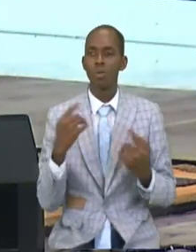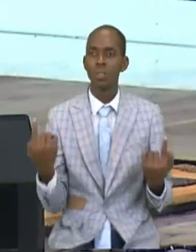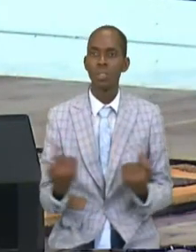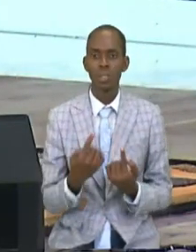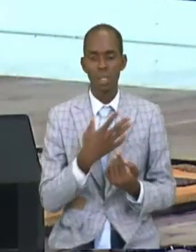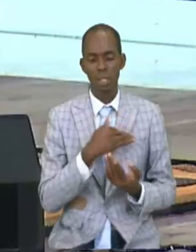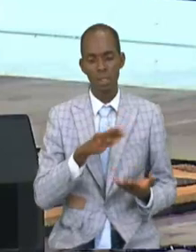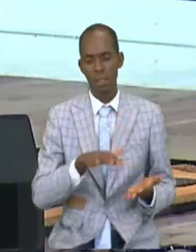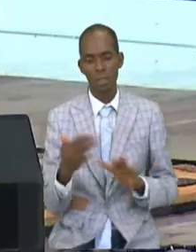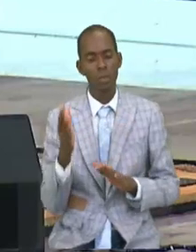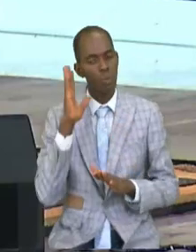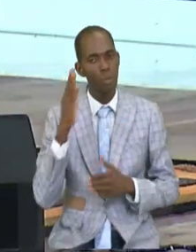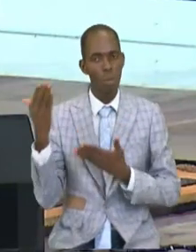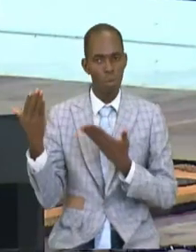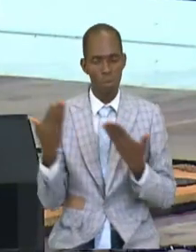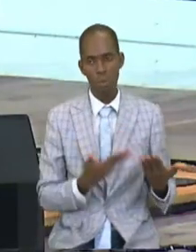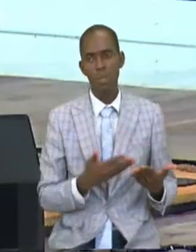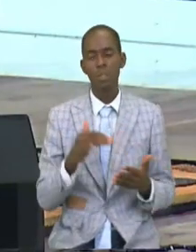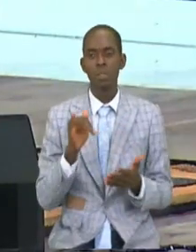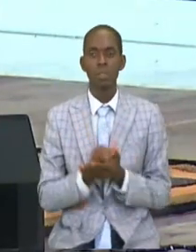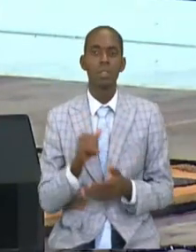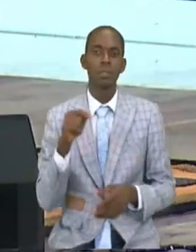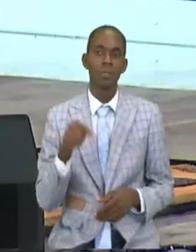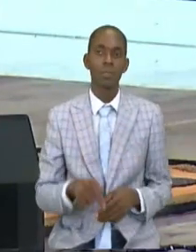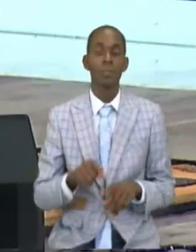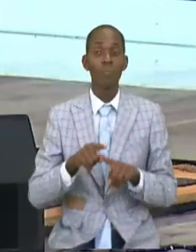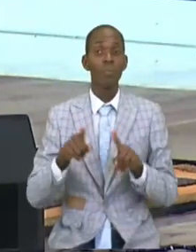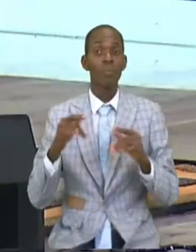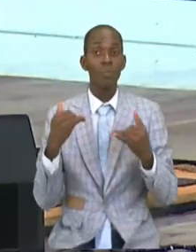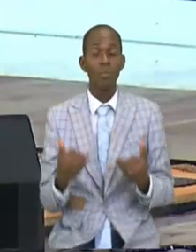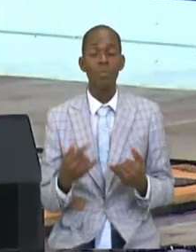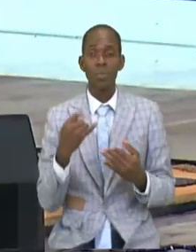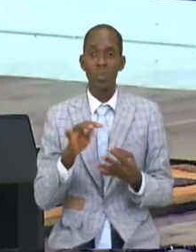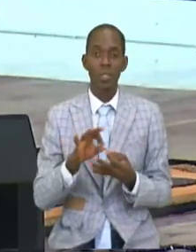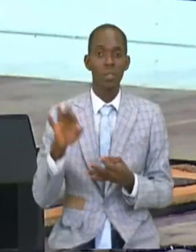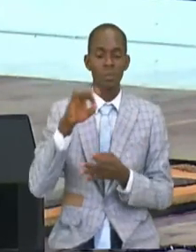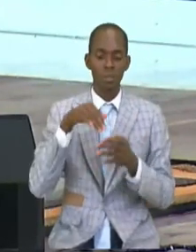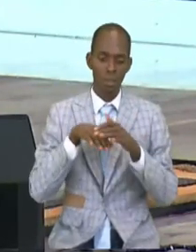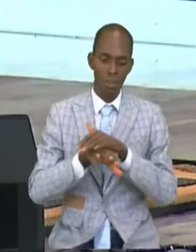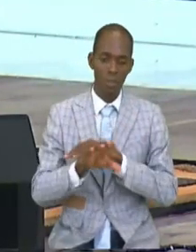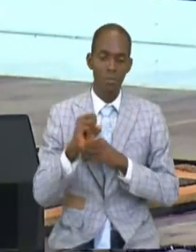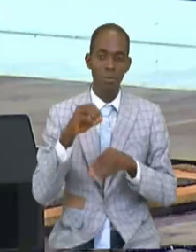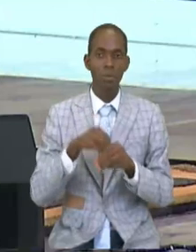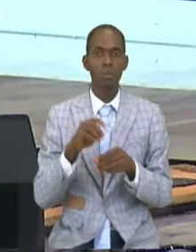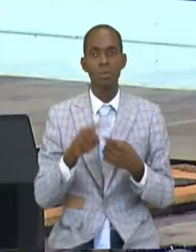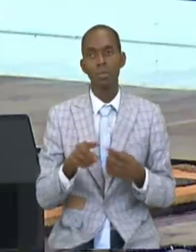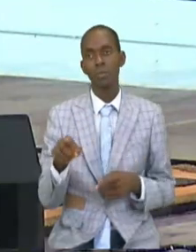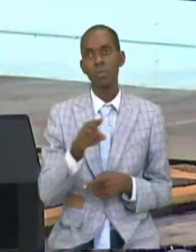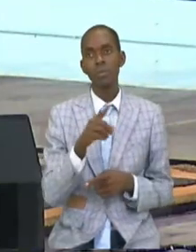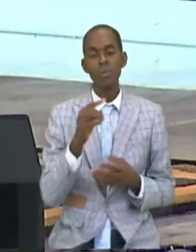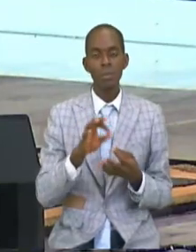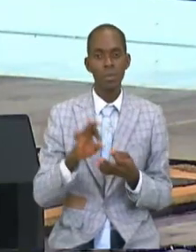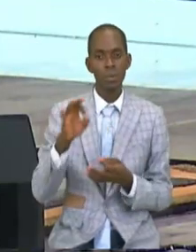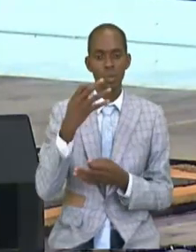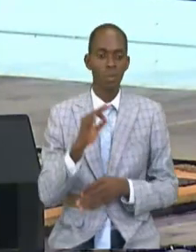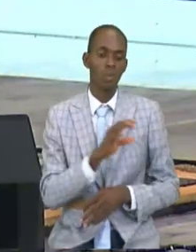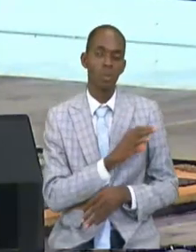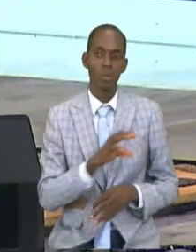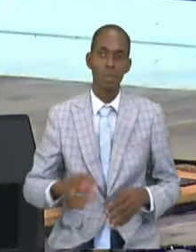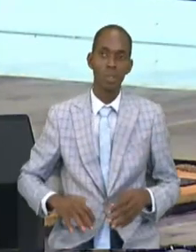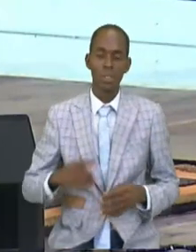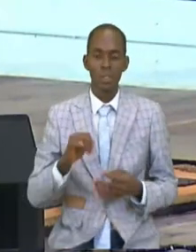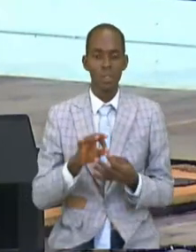du péché et de la mort ramène cela en bas. Maintenant, l'Esprit entre en toi. L'Esprit de